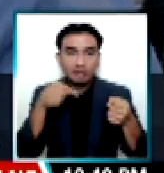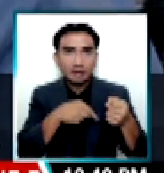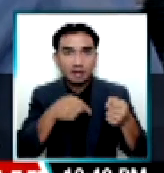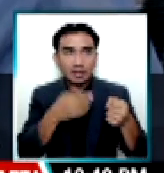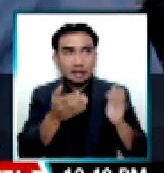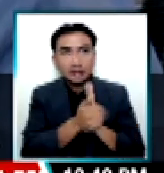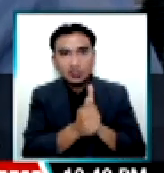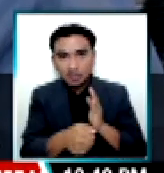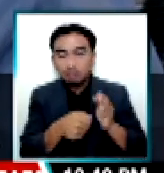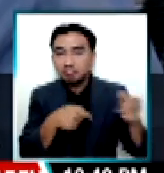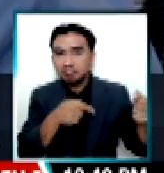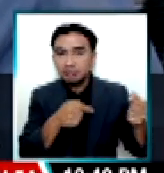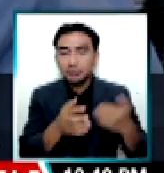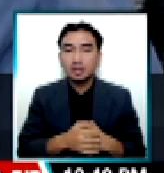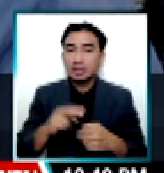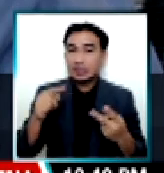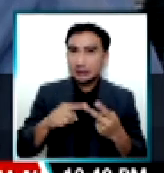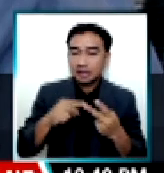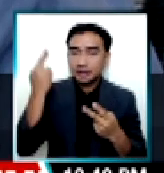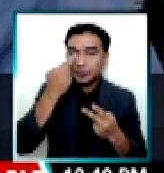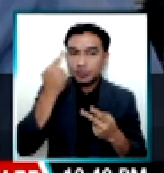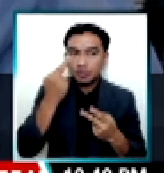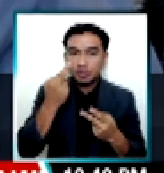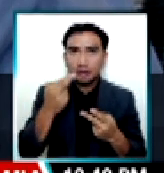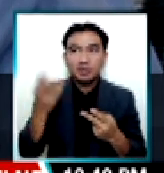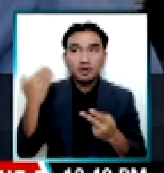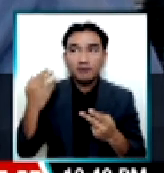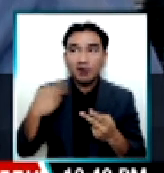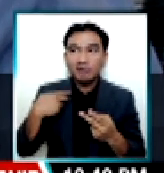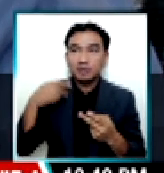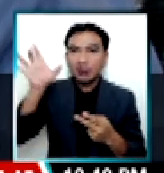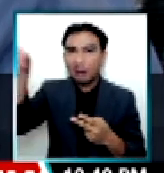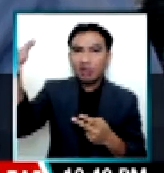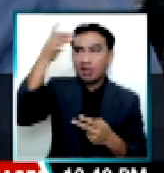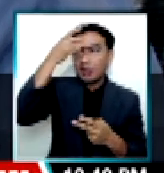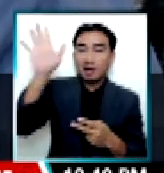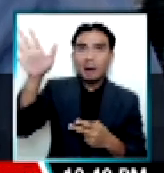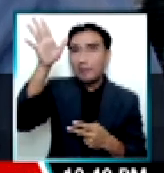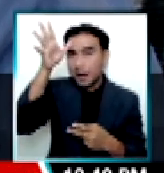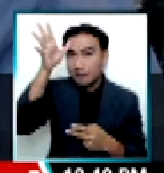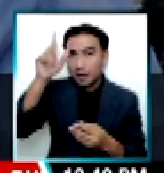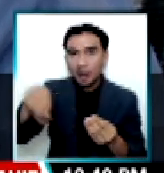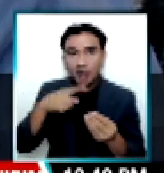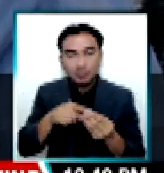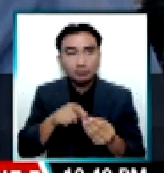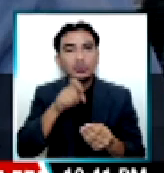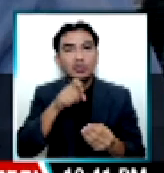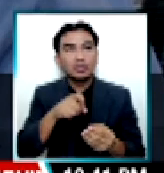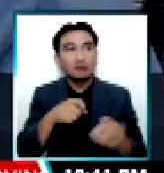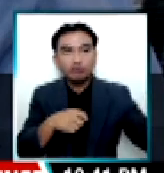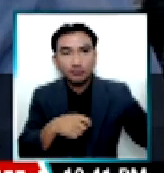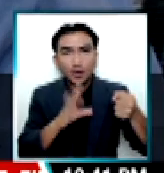Pangalawa, siguro na-pick up niya nung araw sa tatay niya yung technocracy. No, gusto niya yung mga technocrats who